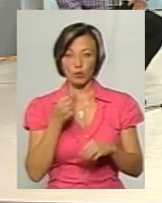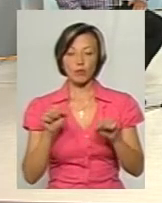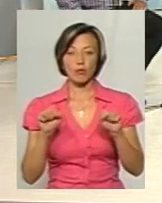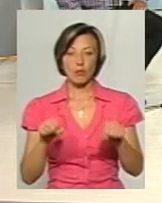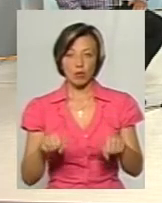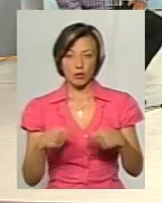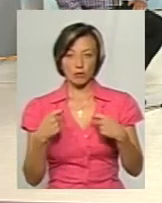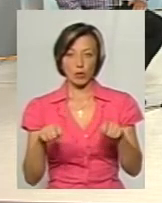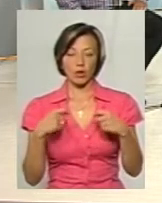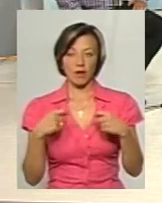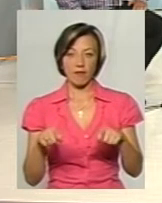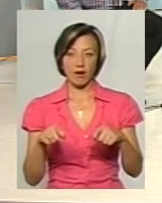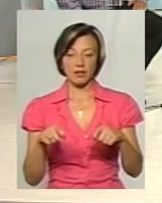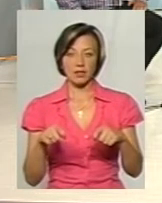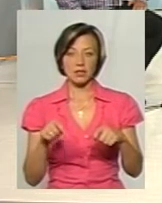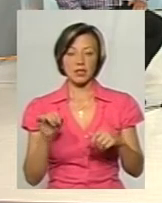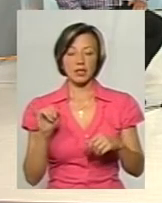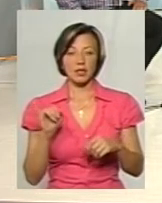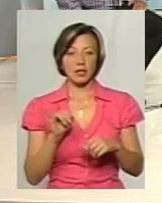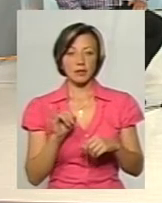може продаватися. І